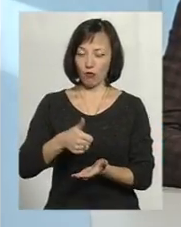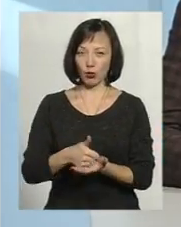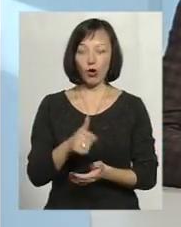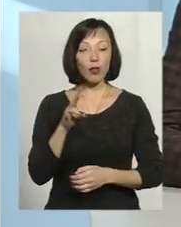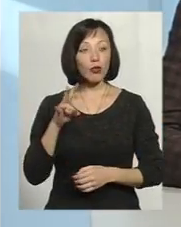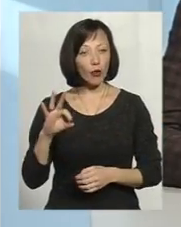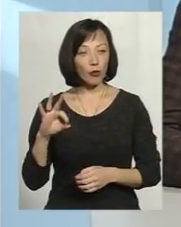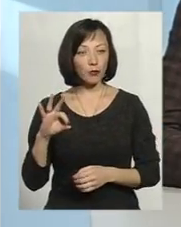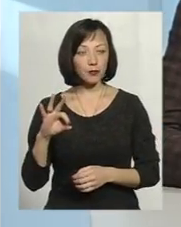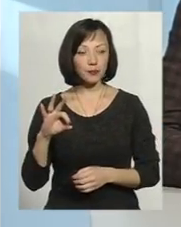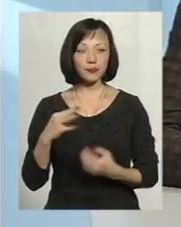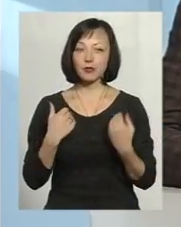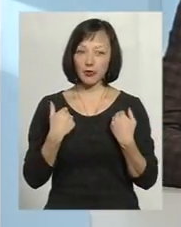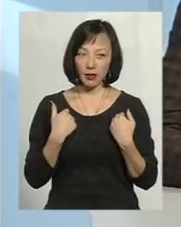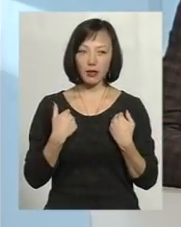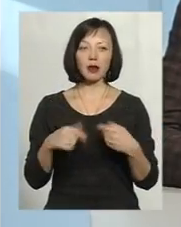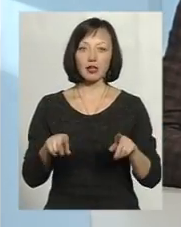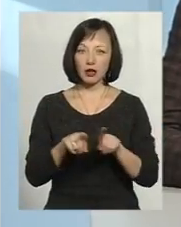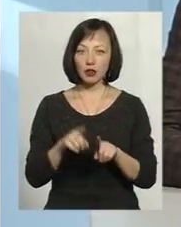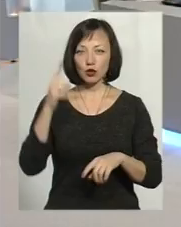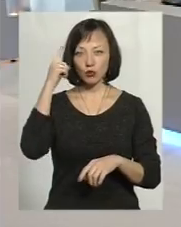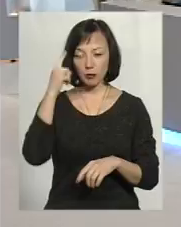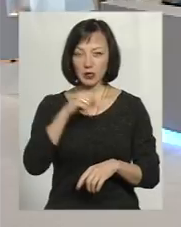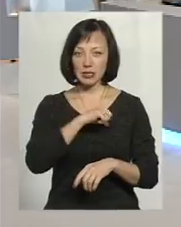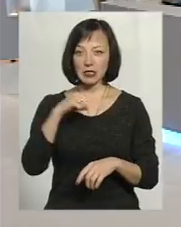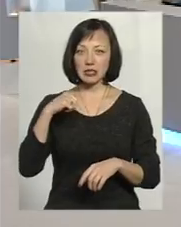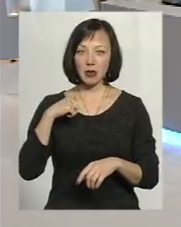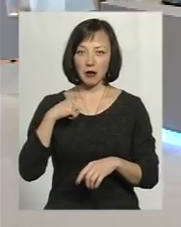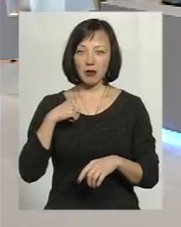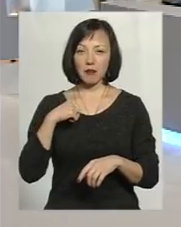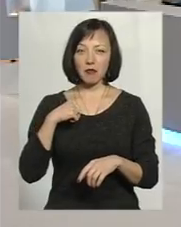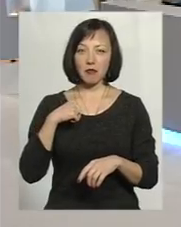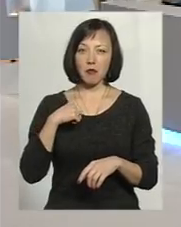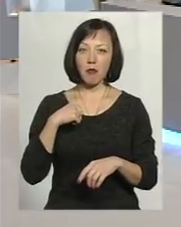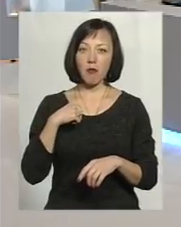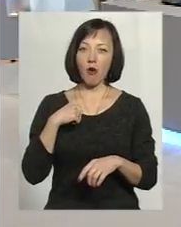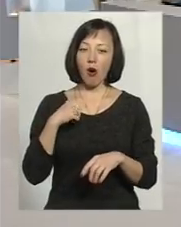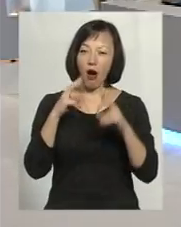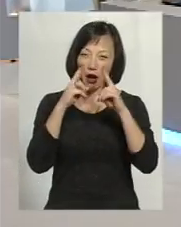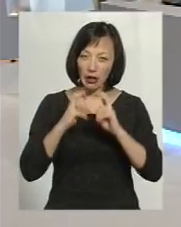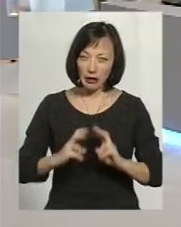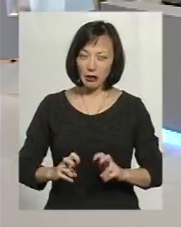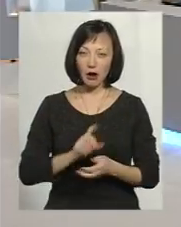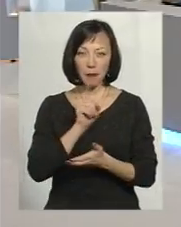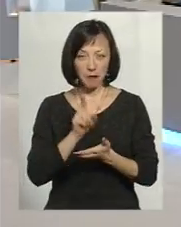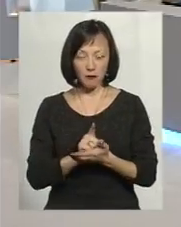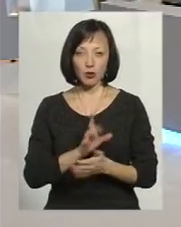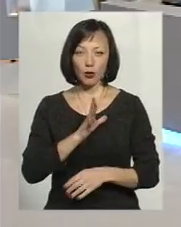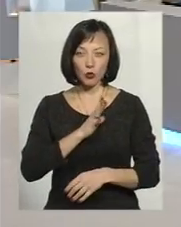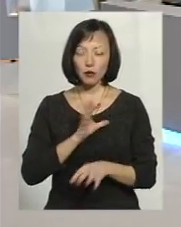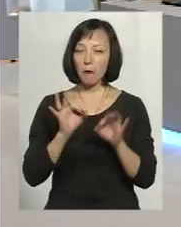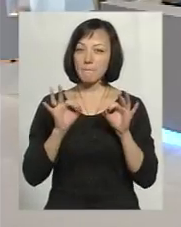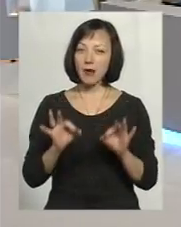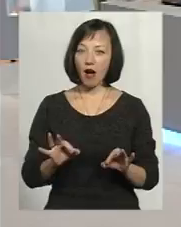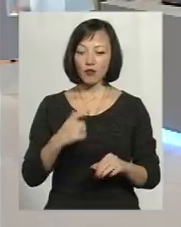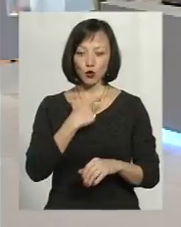але я теж думаю, що самокритика, вона має мати місце. І дуже правильно, скажімо,